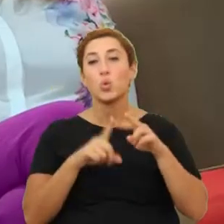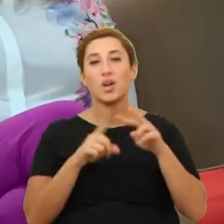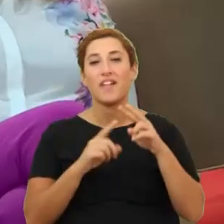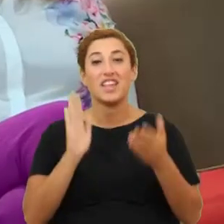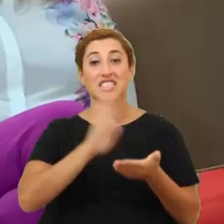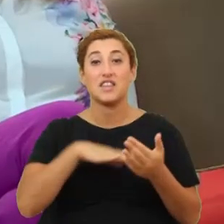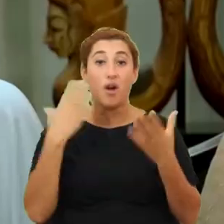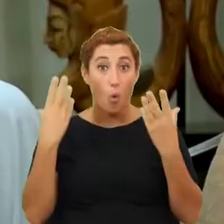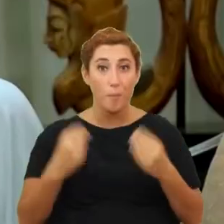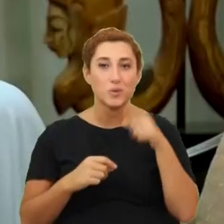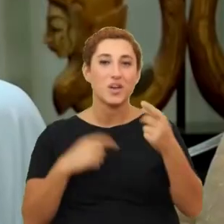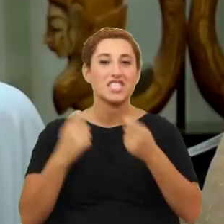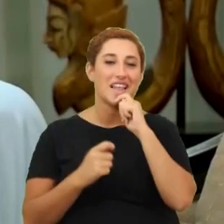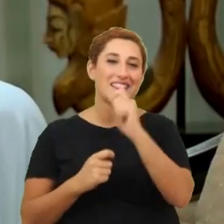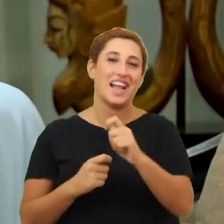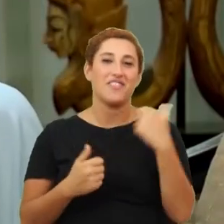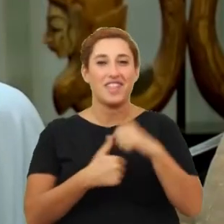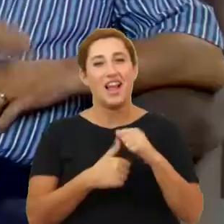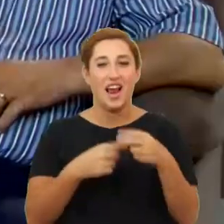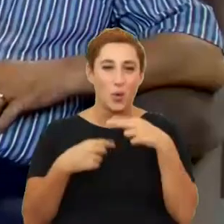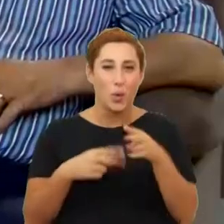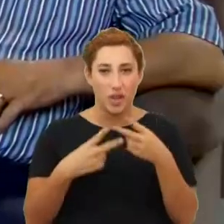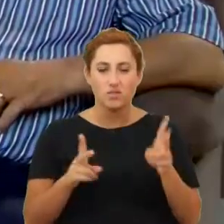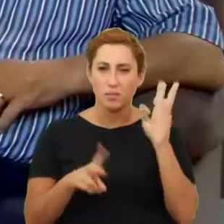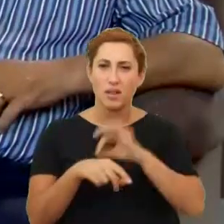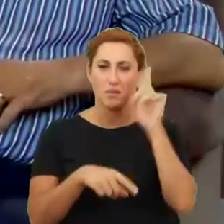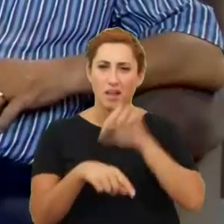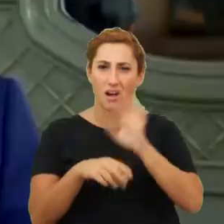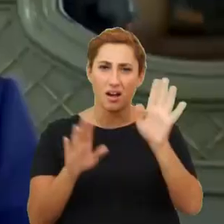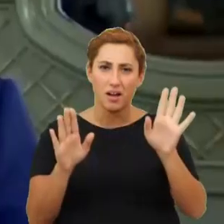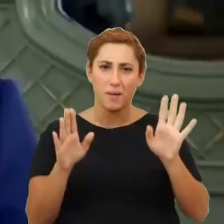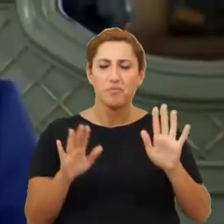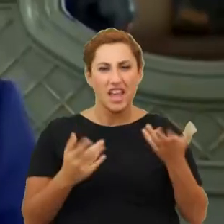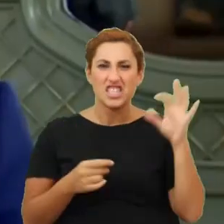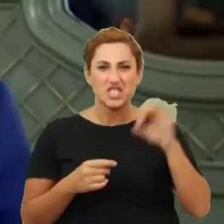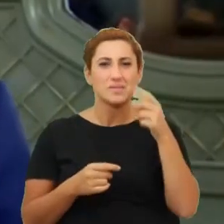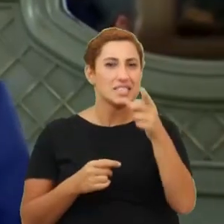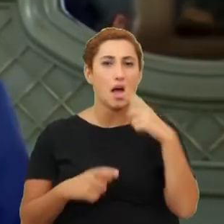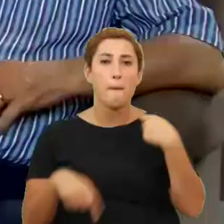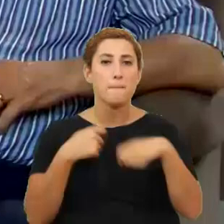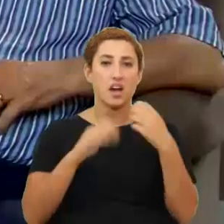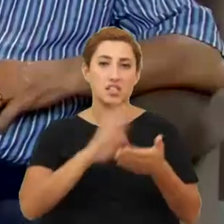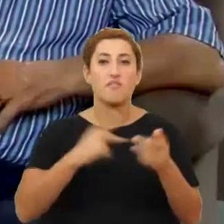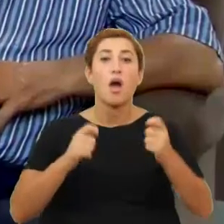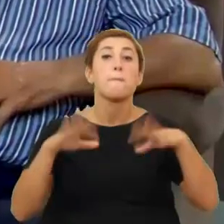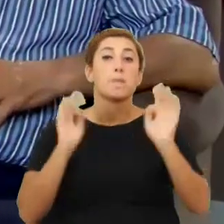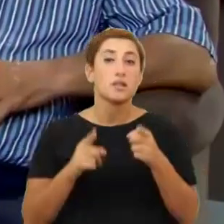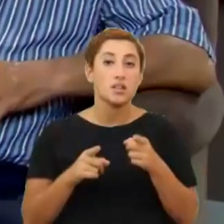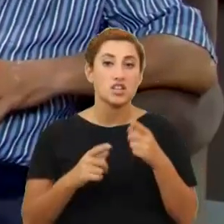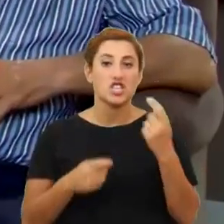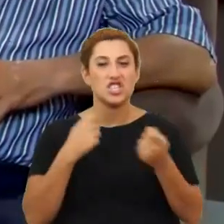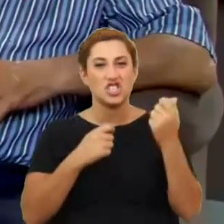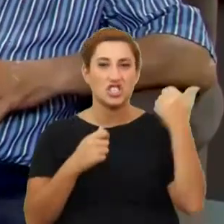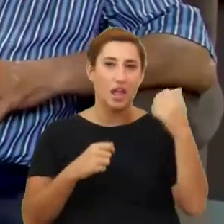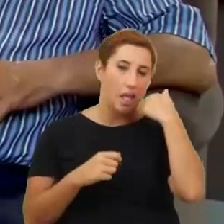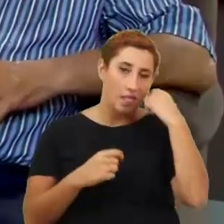da istifa etmesi ona iş teklif etmesini sağladı. Bir dakika, bir dakika. Yani şimdi sen bankadan istifa etmedin.